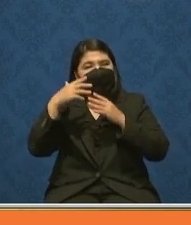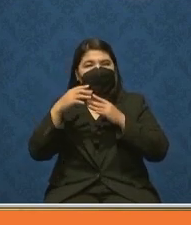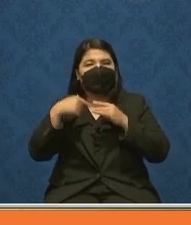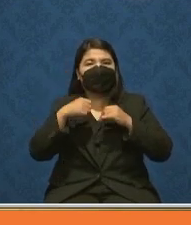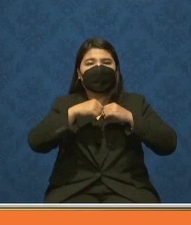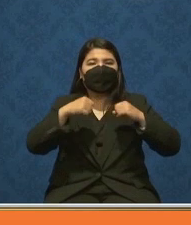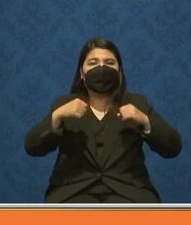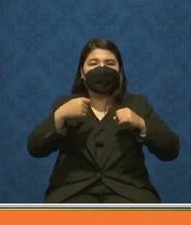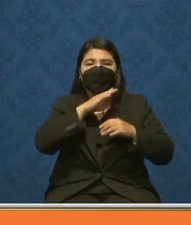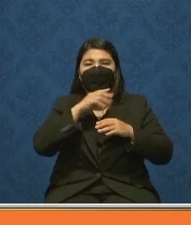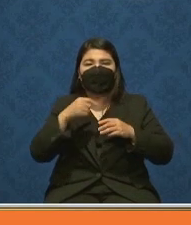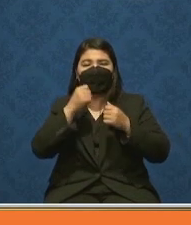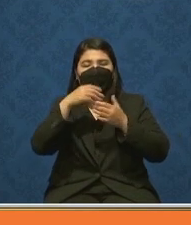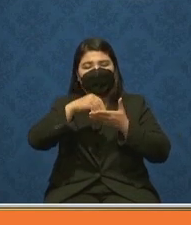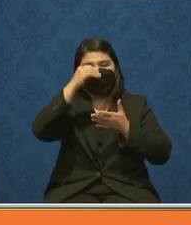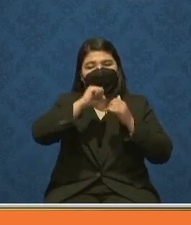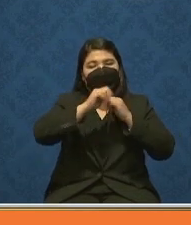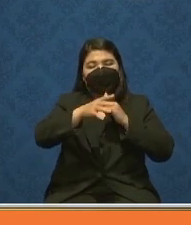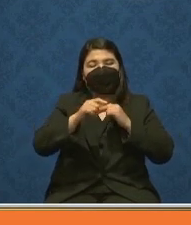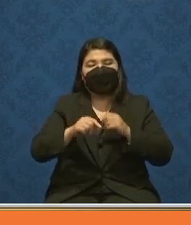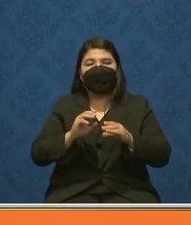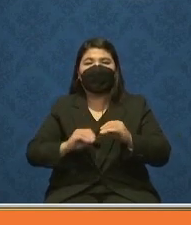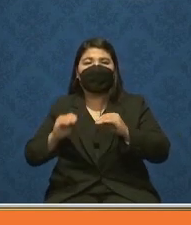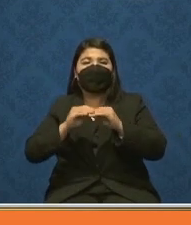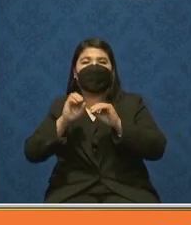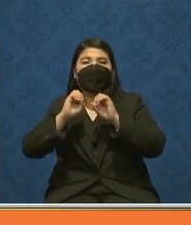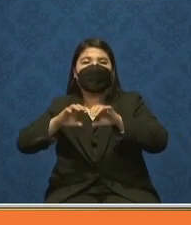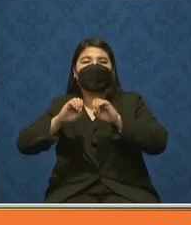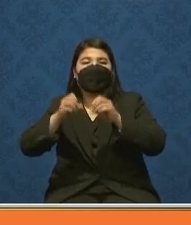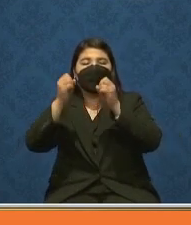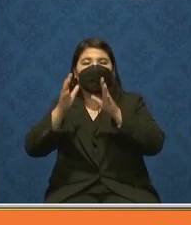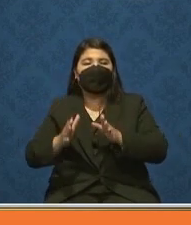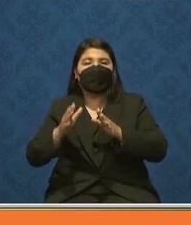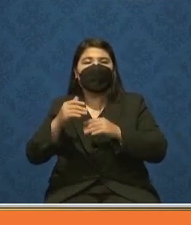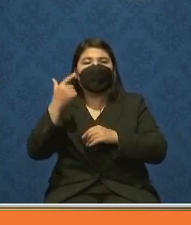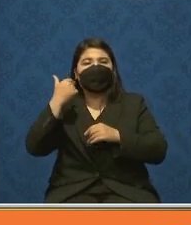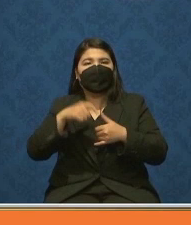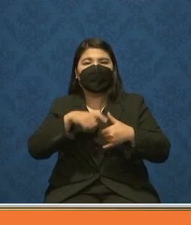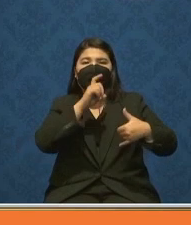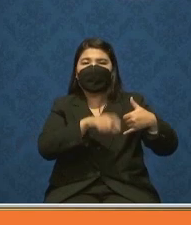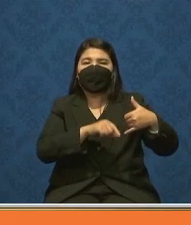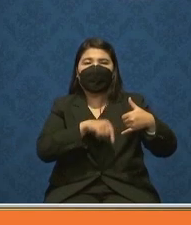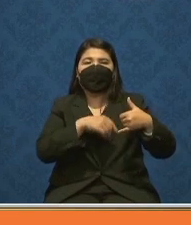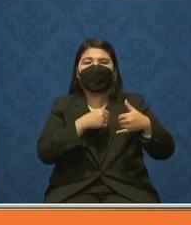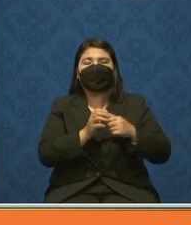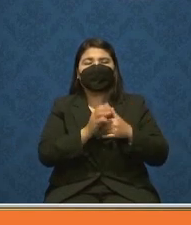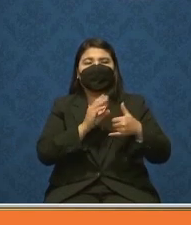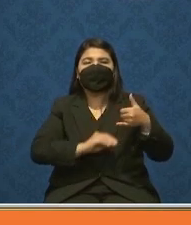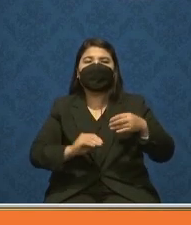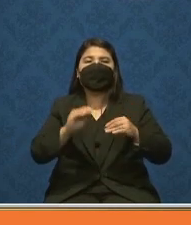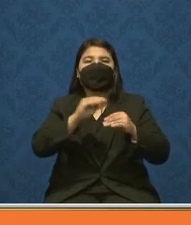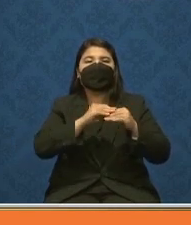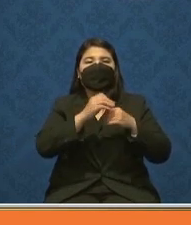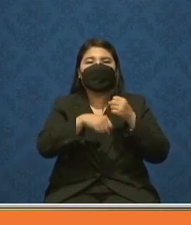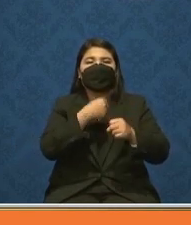เวลาเรียนให้กับนักเรียนที่ตามเพื่อนไม่ทันหรือเพิ่มศักยภาพการสอนของครูแล้วก็ควรจะต้องเพิ่มงบรายหัวครับที่ไม่เคยเพิ่มมาเล